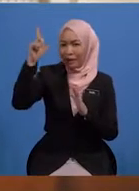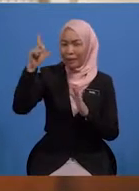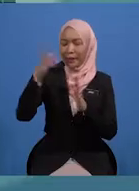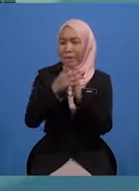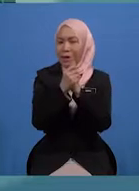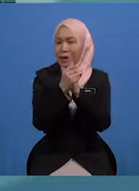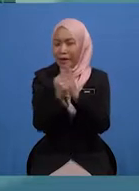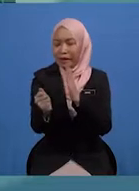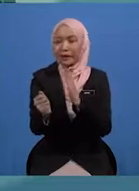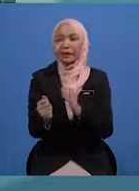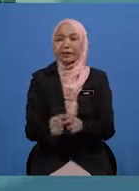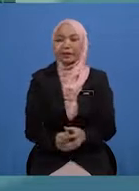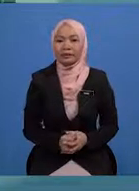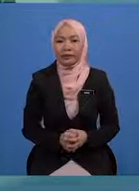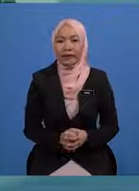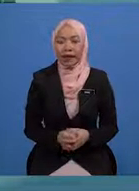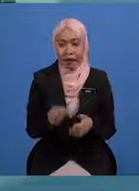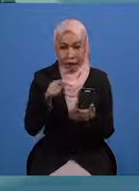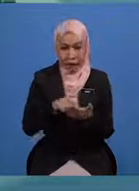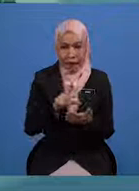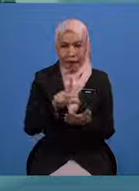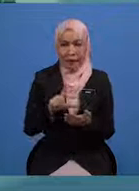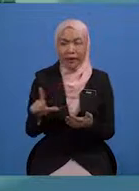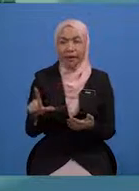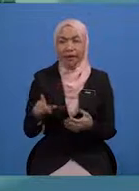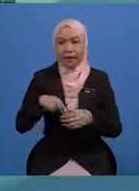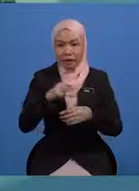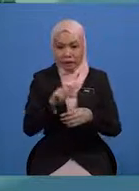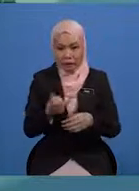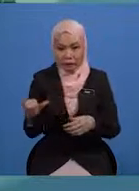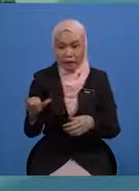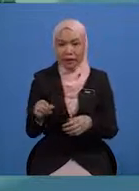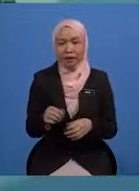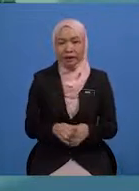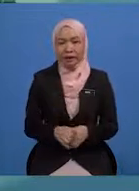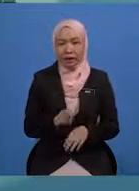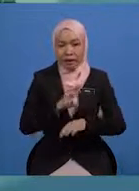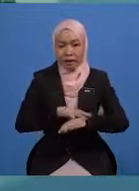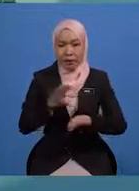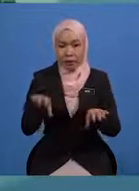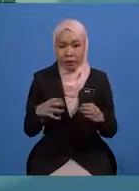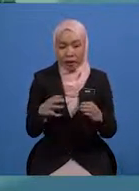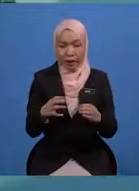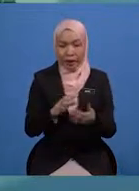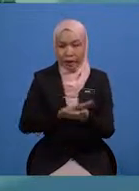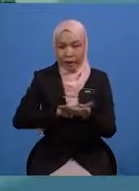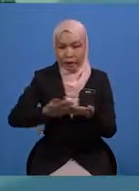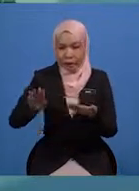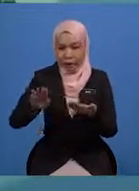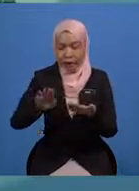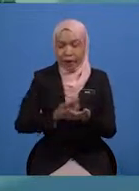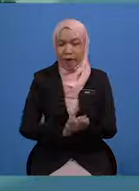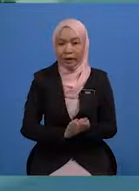nanti. Baiklah, inilah hasil karya yang telah siap. Sewaktu membuat kemasan, catan yang